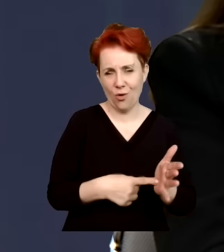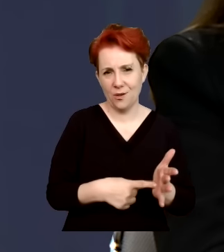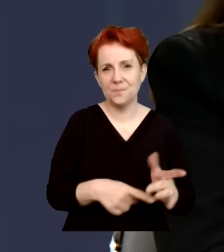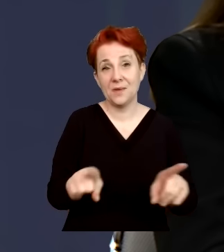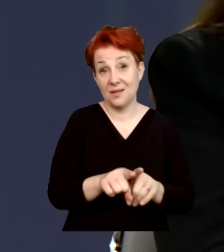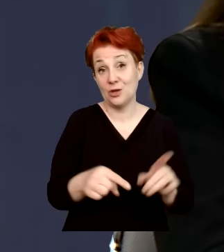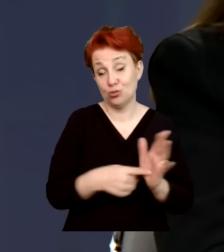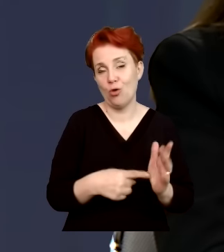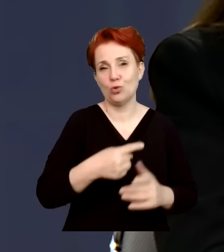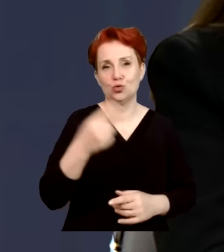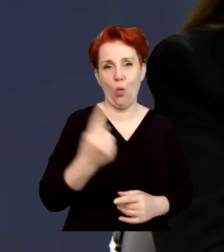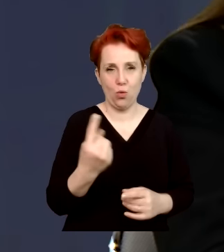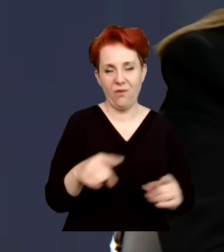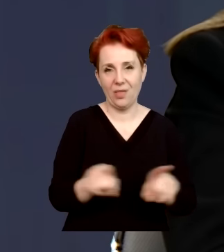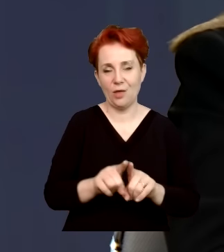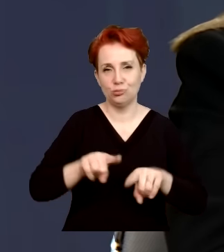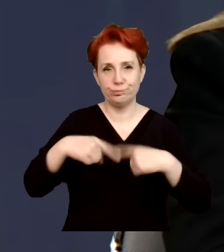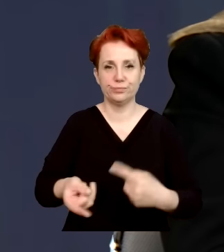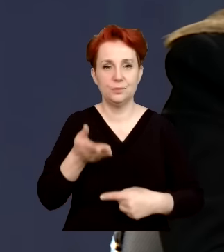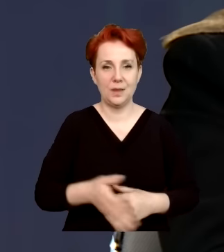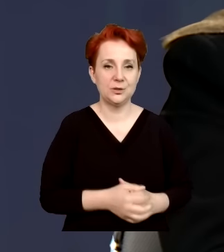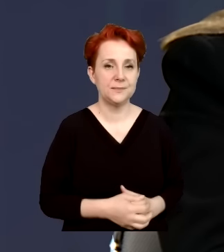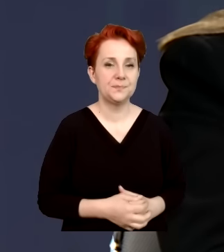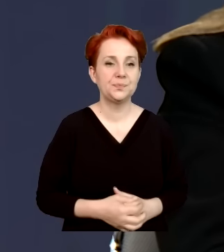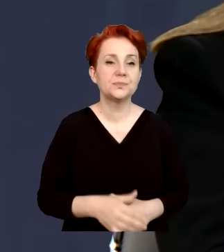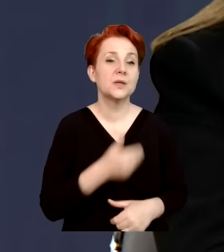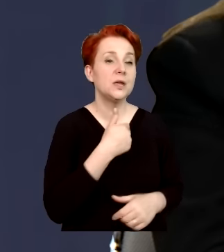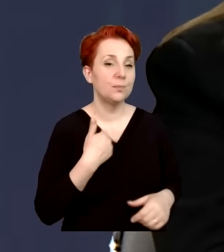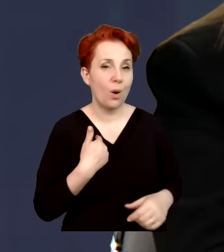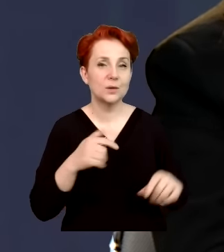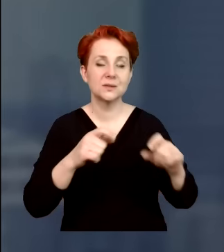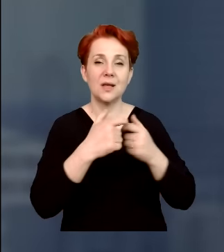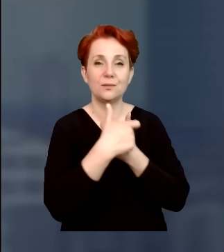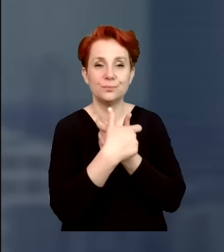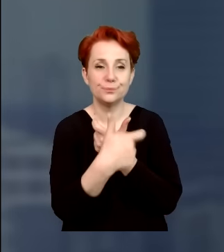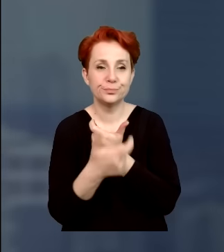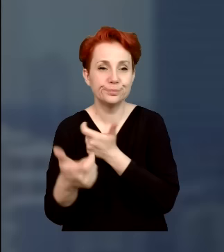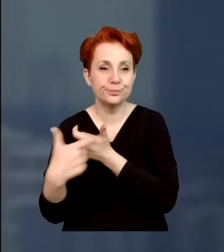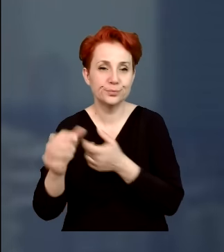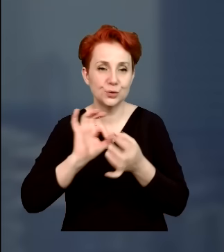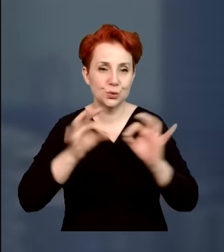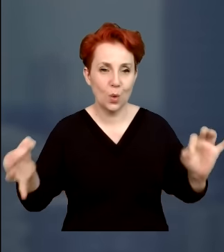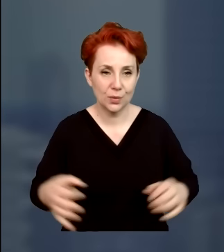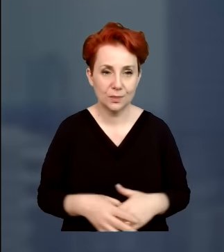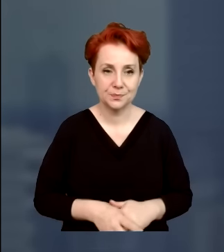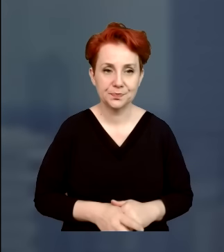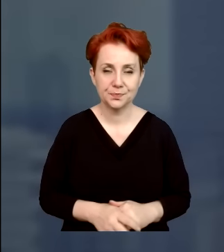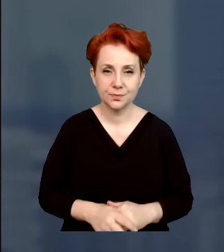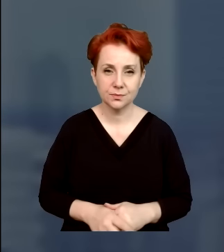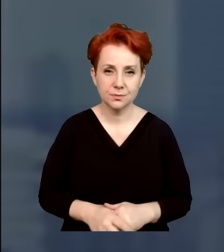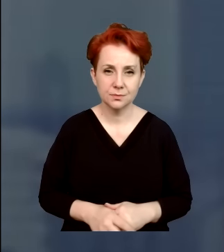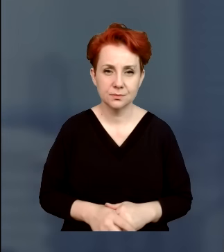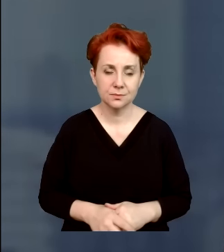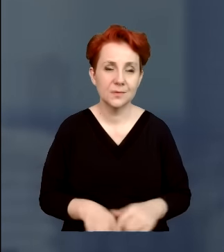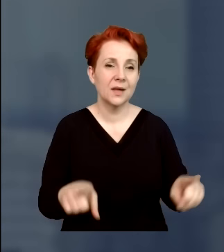złotówkę. Więc tutaj naprawdę... Polskie złoto. Pewnie generalnie chodzi rzeczywiście, jak mówi większość ekspertów, o wprowadzenie